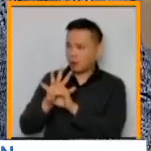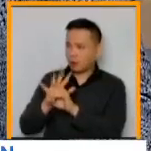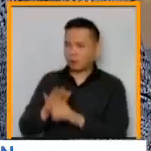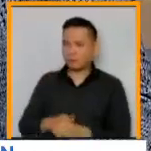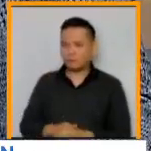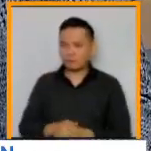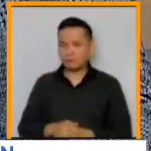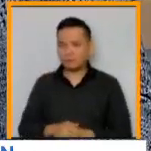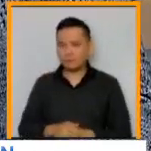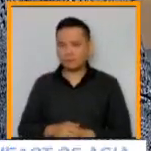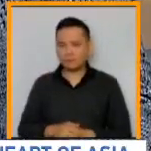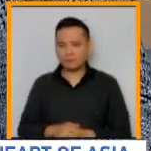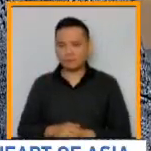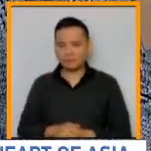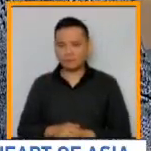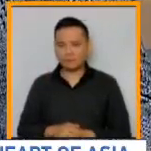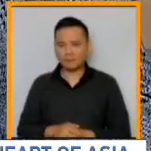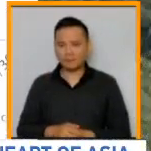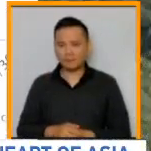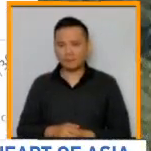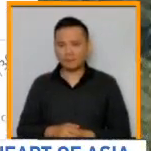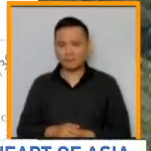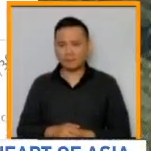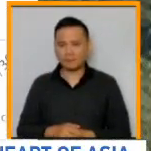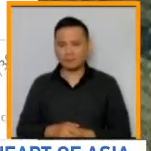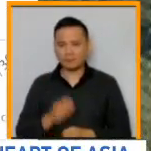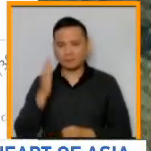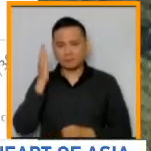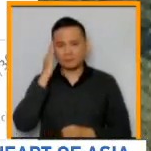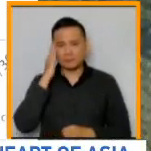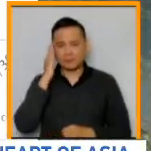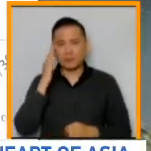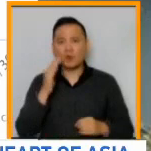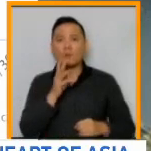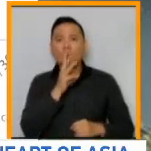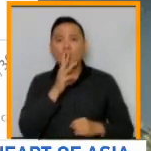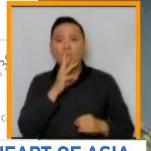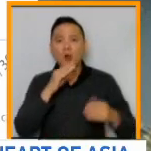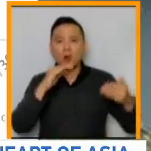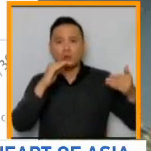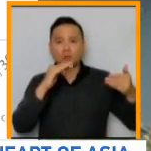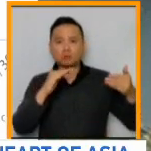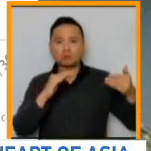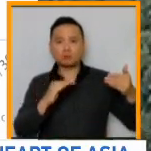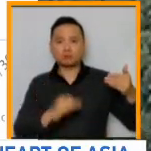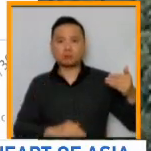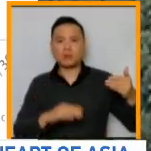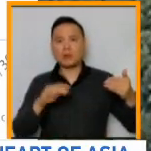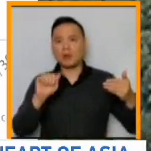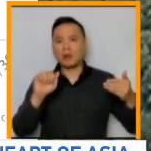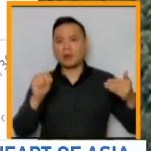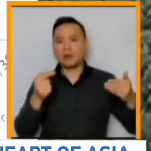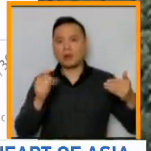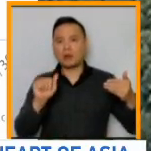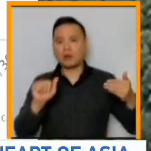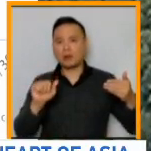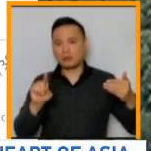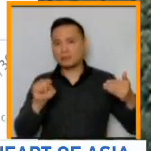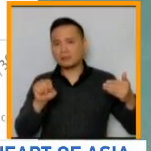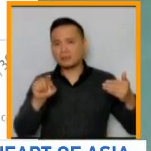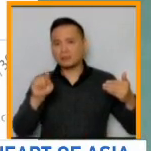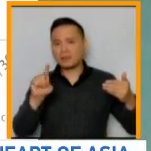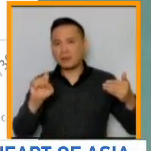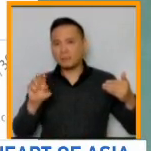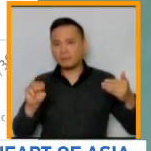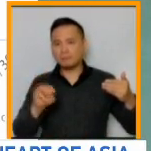Patuloy ang pagbaba ng water levels sa Angat Dam. Kaninang alas 6 na umaga, nasa 200.35 meters na ang antas ng tubig